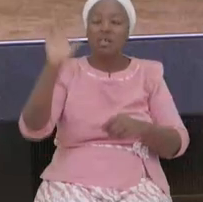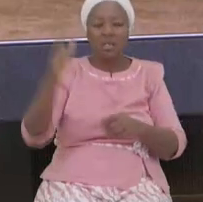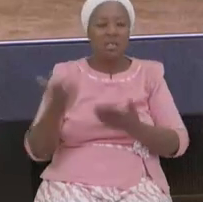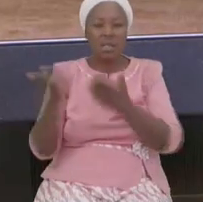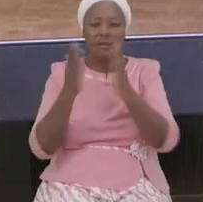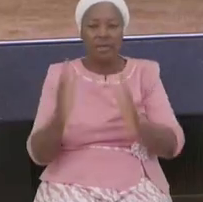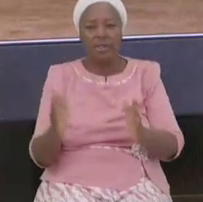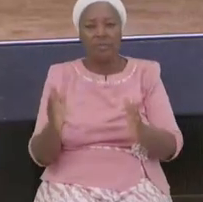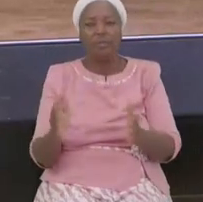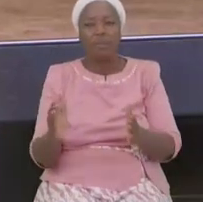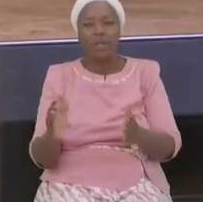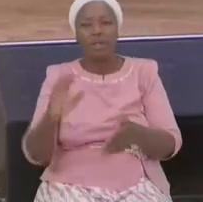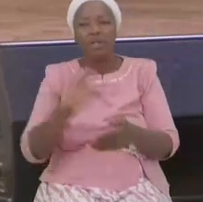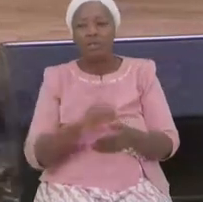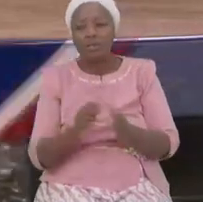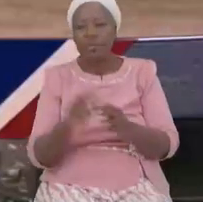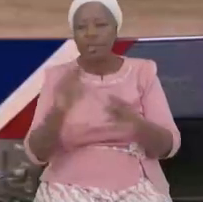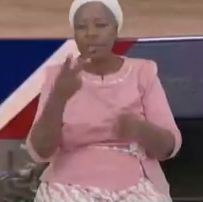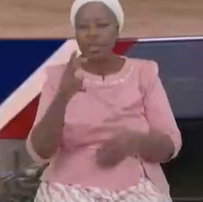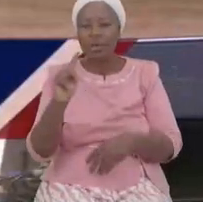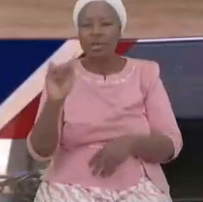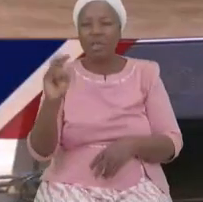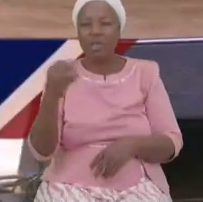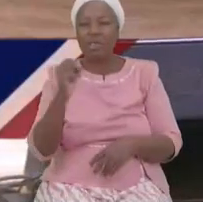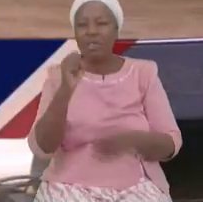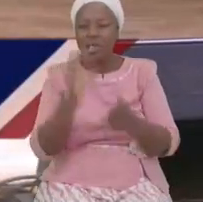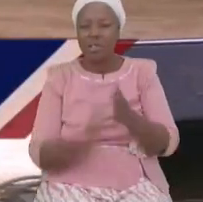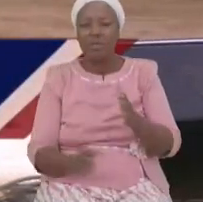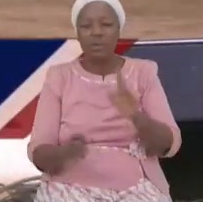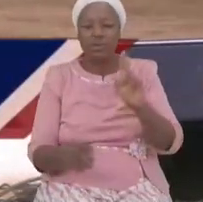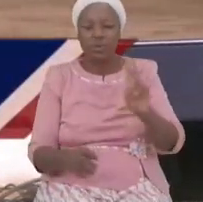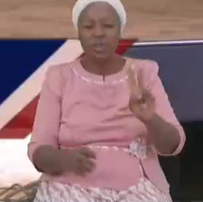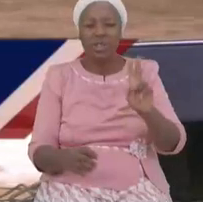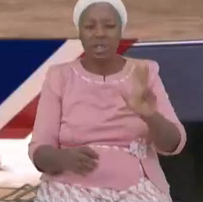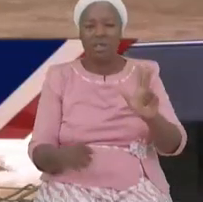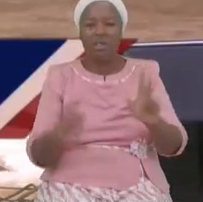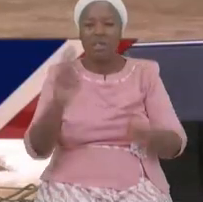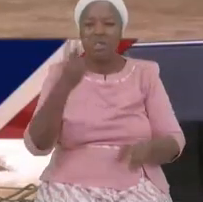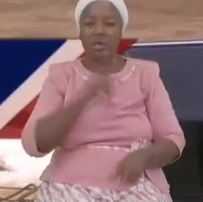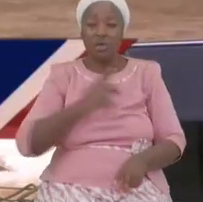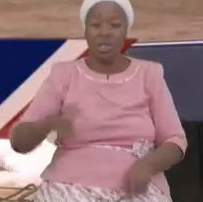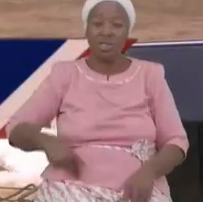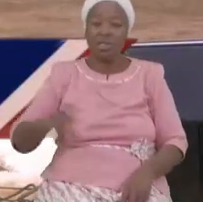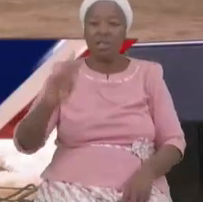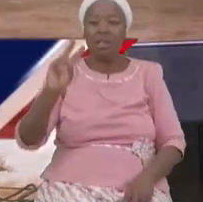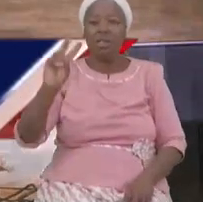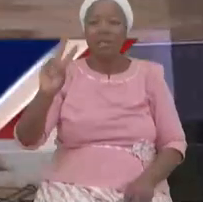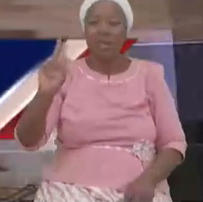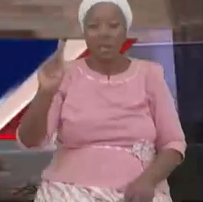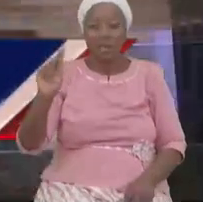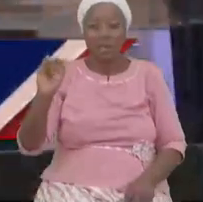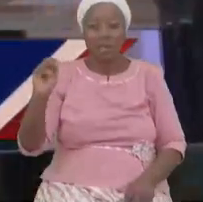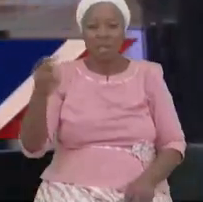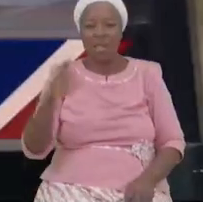Deux rois, chapitre 23, verset 1. Deux rois, 23, verset